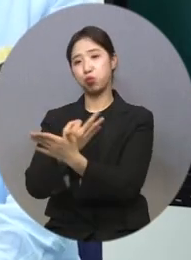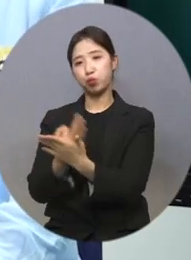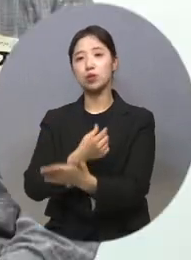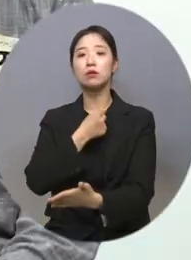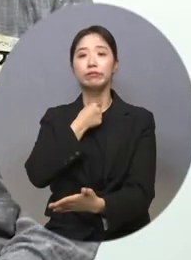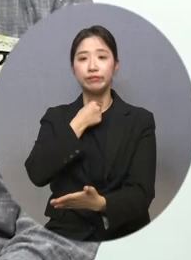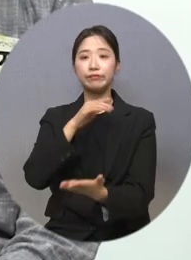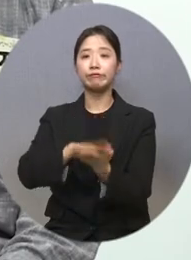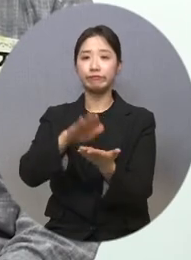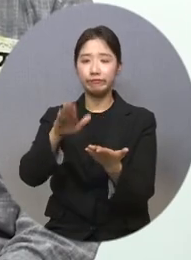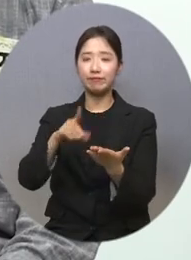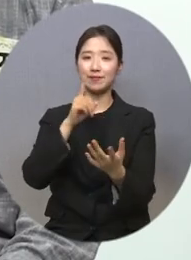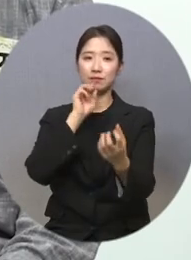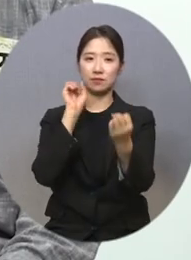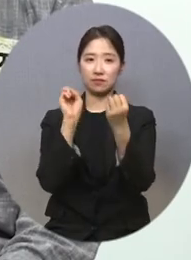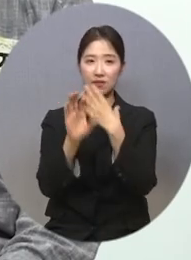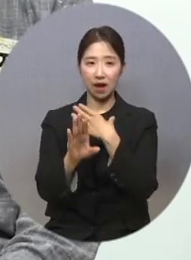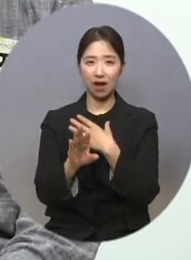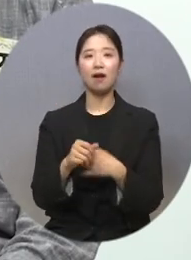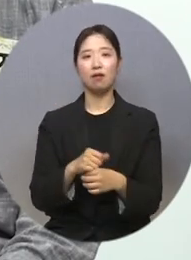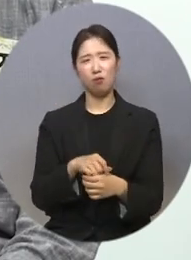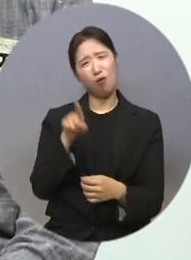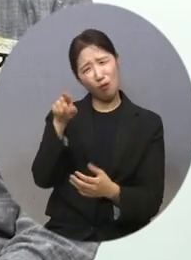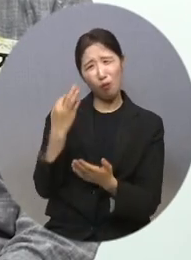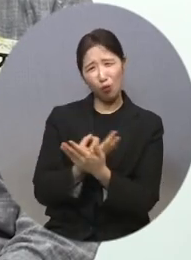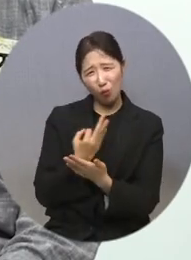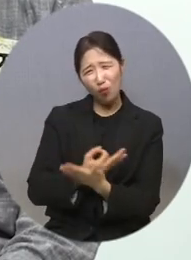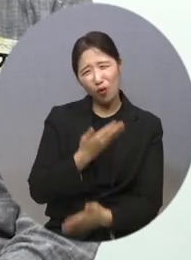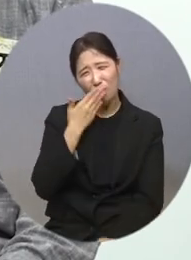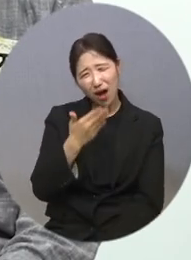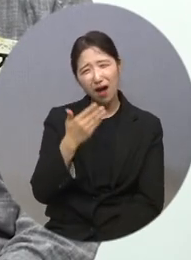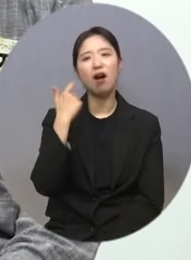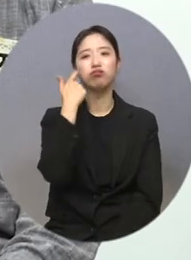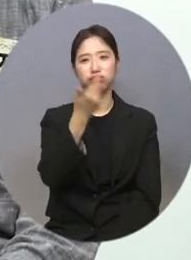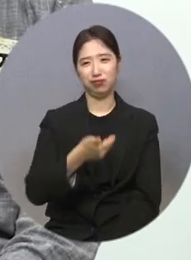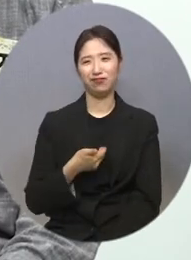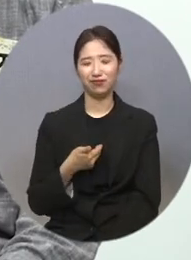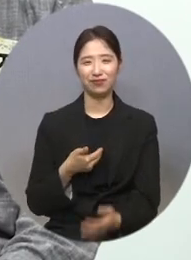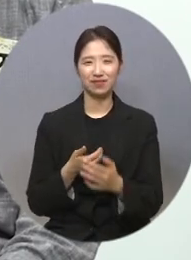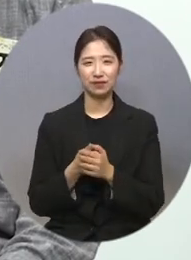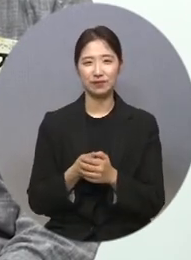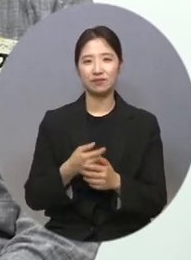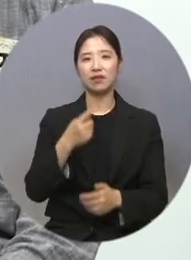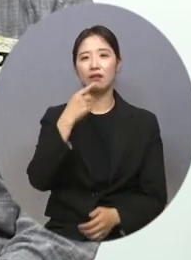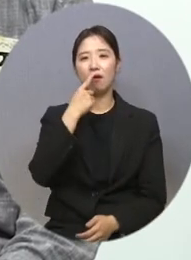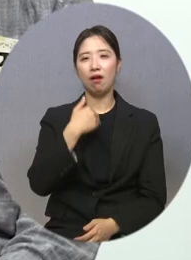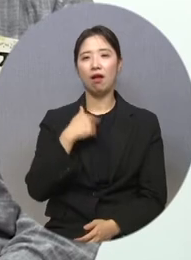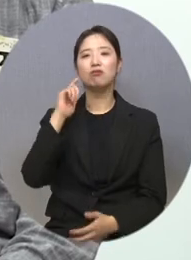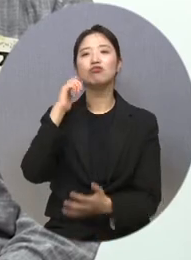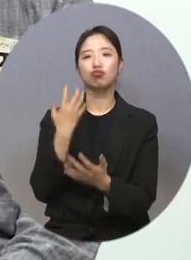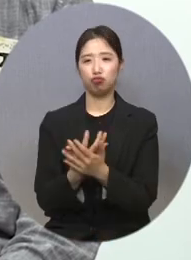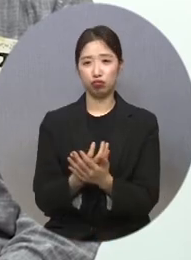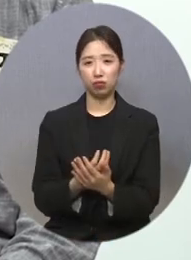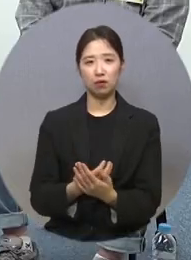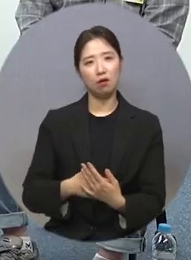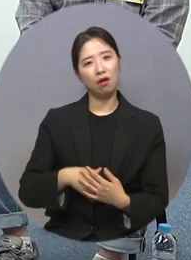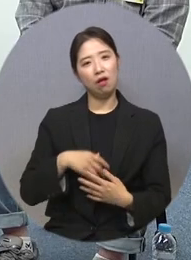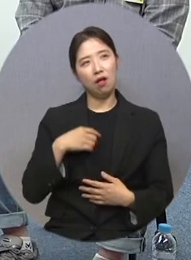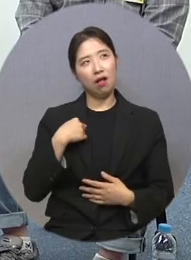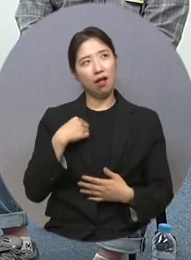라고 이야기를 했을 때 아, 돈 벌겠냐 라고 이야기했어요. 그래 그때 제가 충격받았죠. 진짜 돈 벌 수